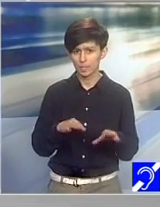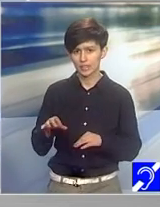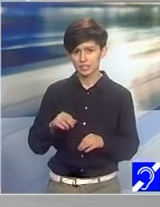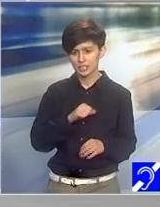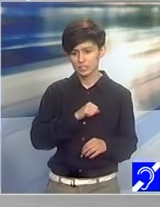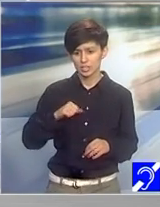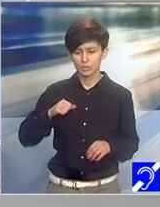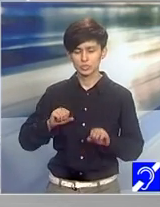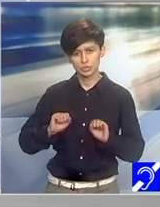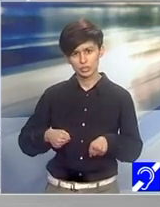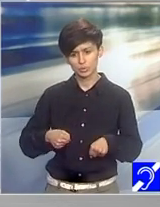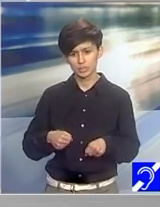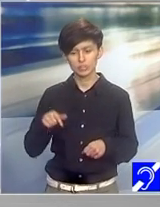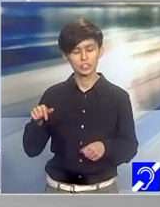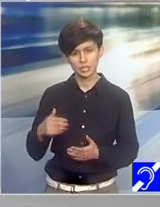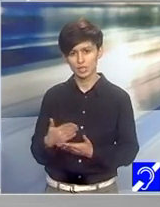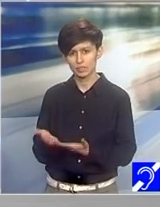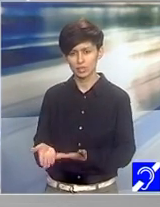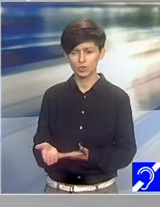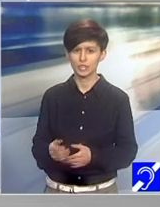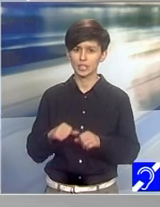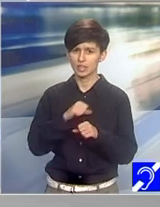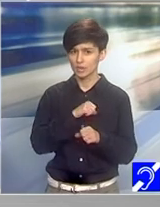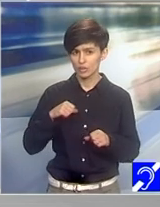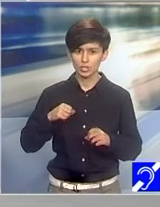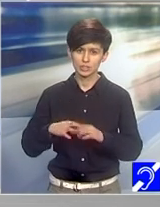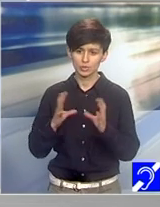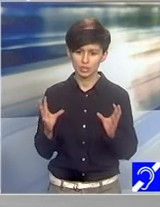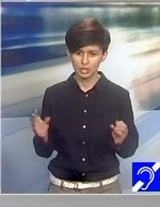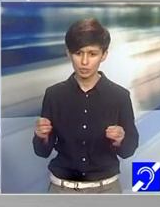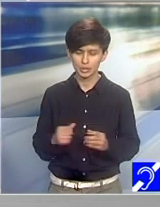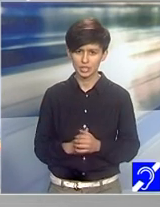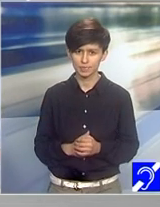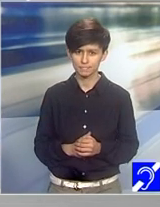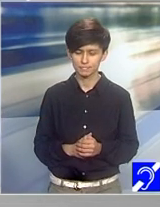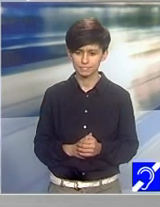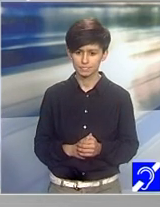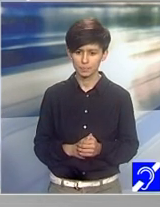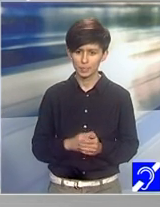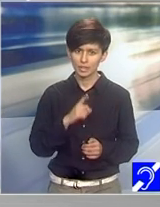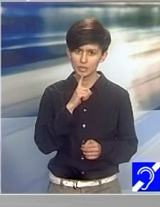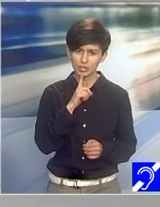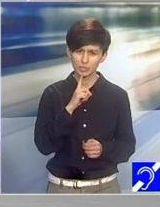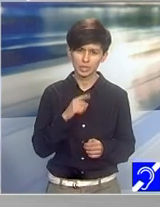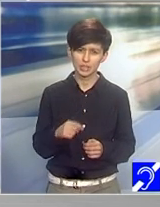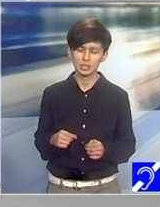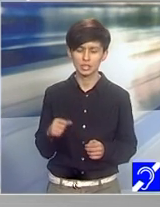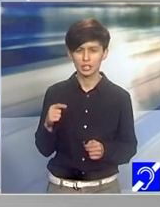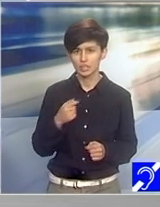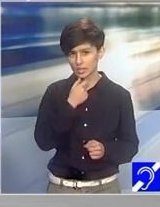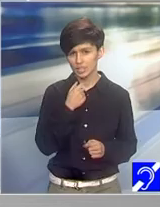domnitor, alesul vostru vă dă astăzi o singură Românie, sau la proclamația 77, către